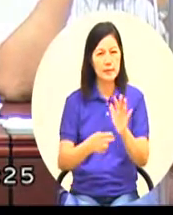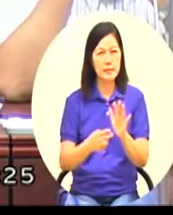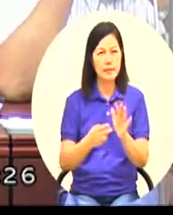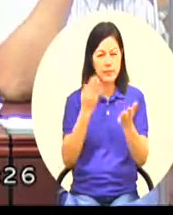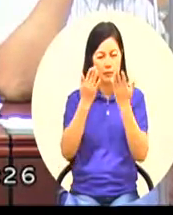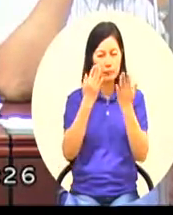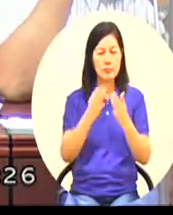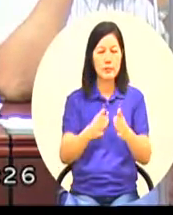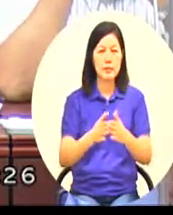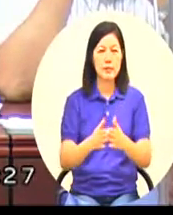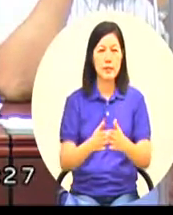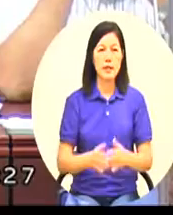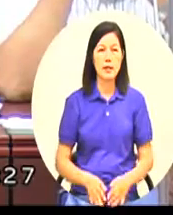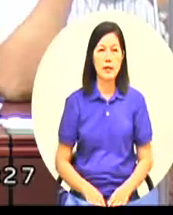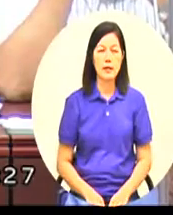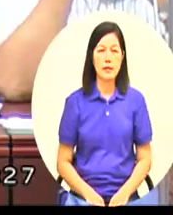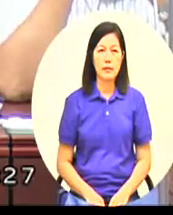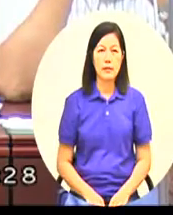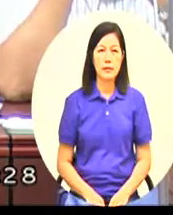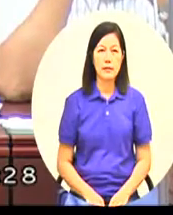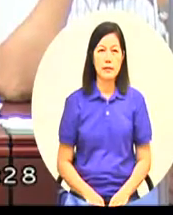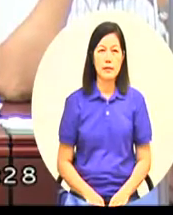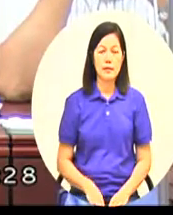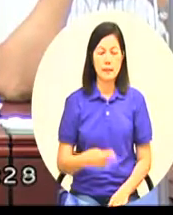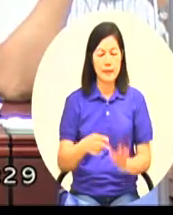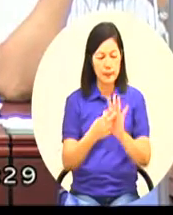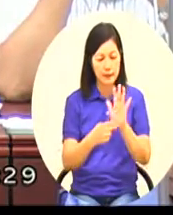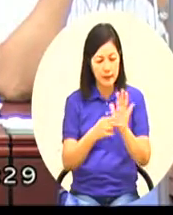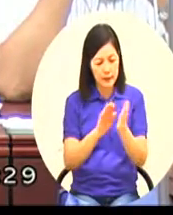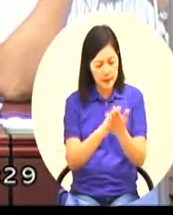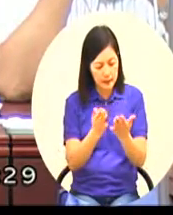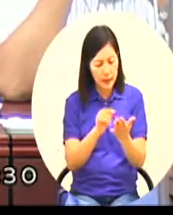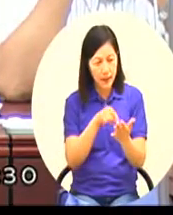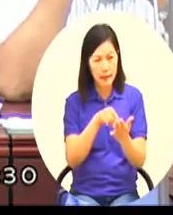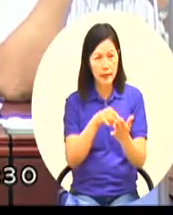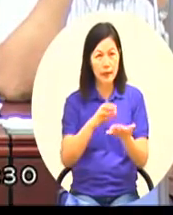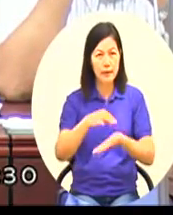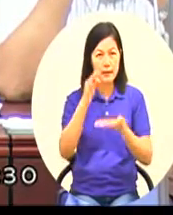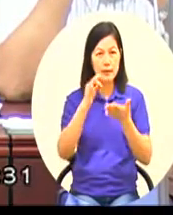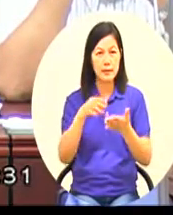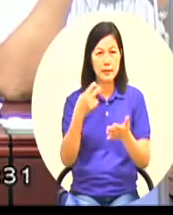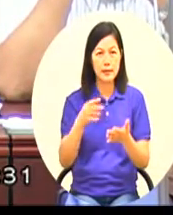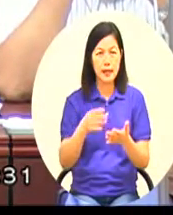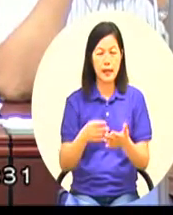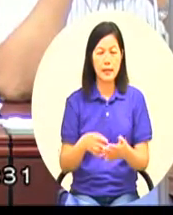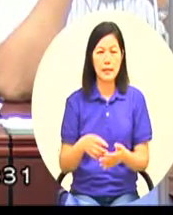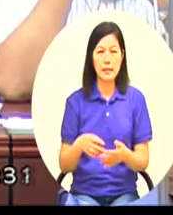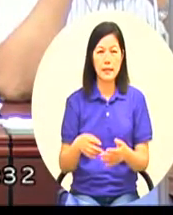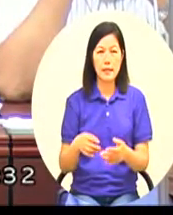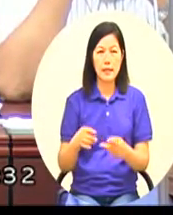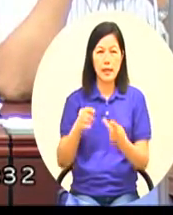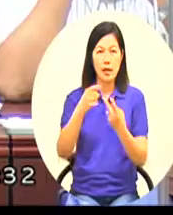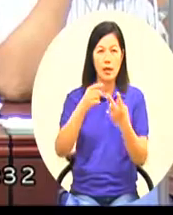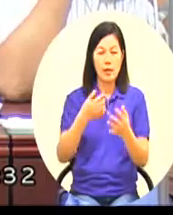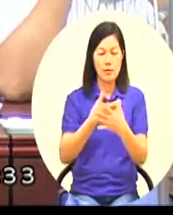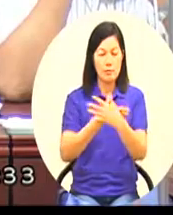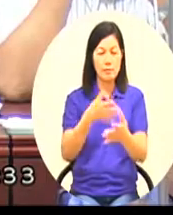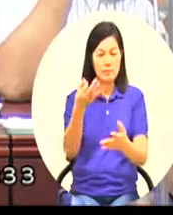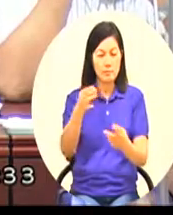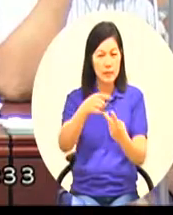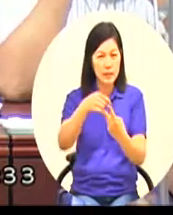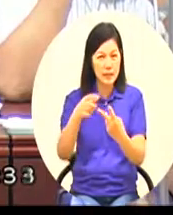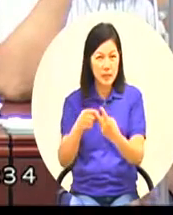在这一个那个解释函里面有提到，如果还有兼领其他的奖金，